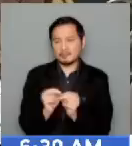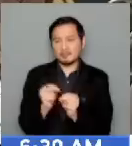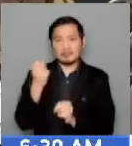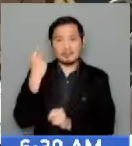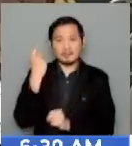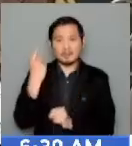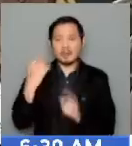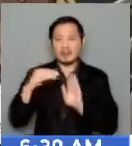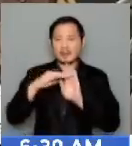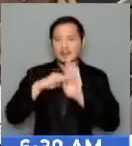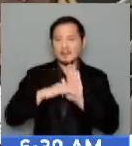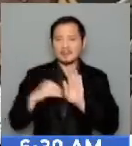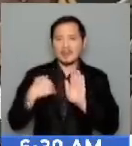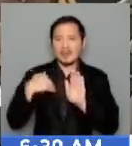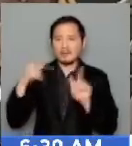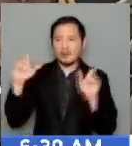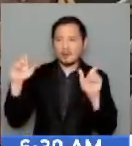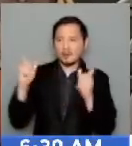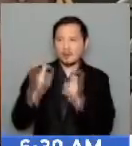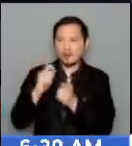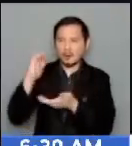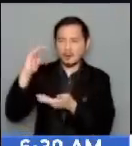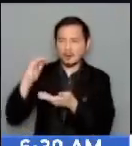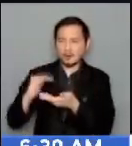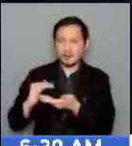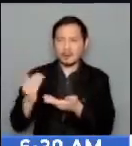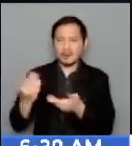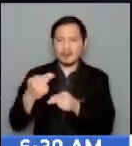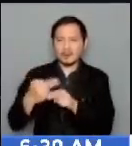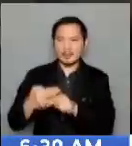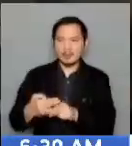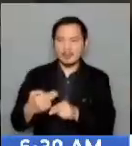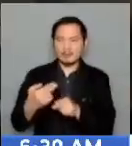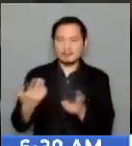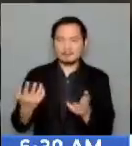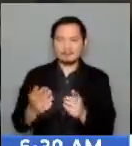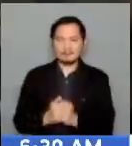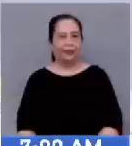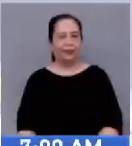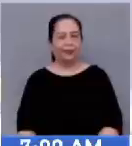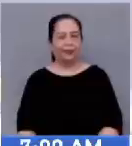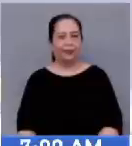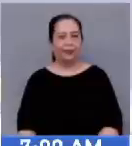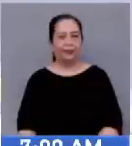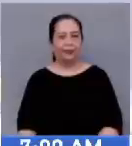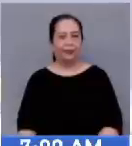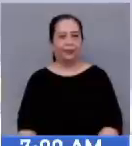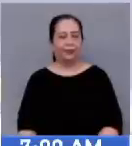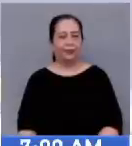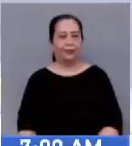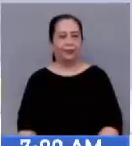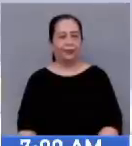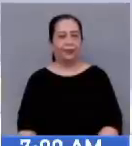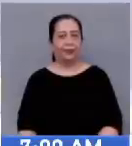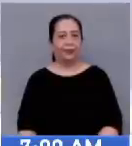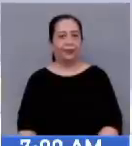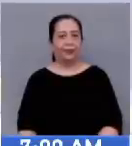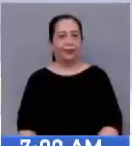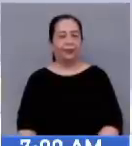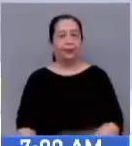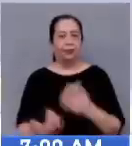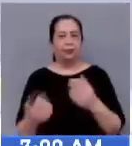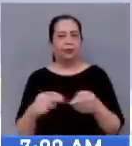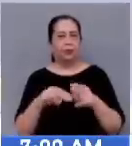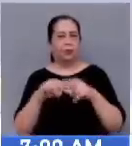listahan. Kasamang humarap ni Marcos sa press conference ang mga magiging miyembro ng kanyang gabinete. Sa gitna na walang prenong oil price hike sa